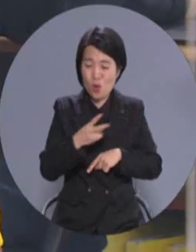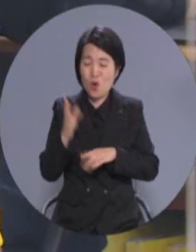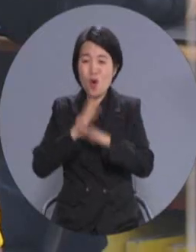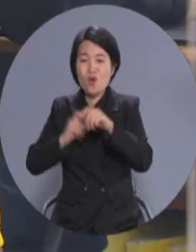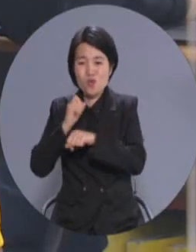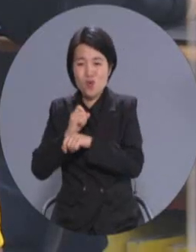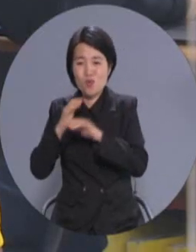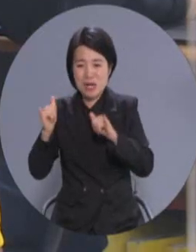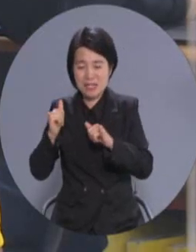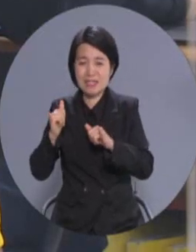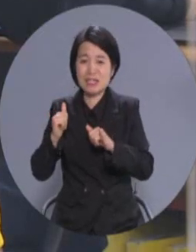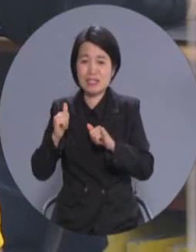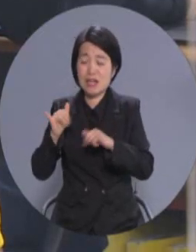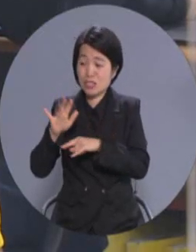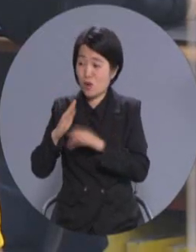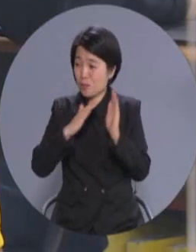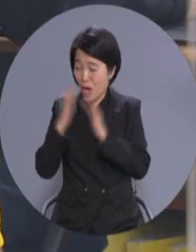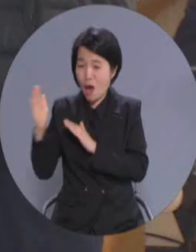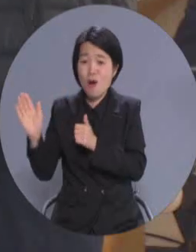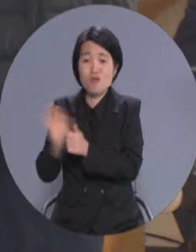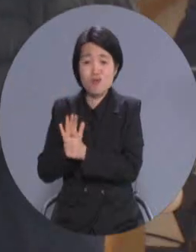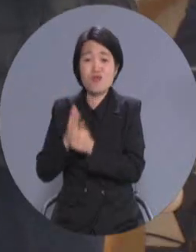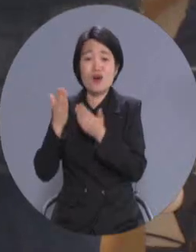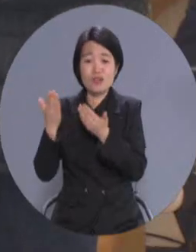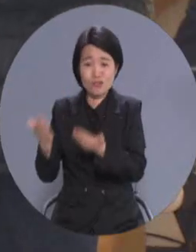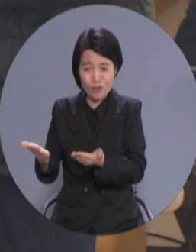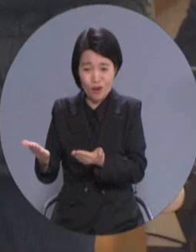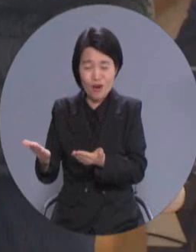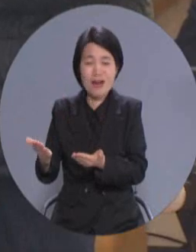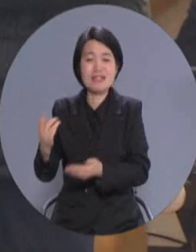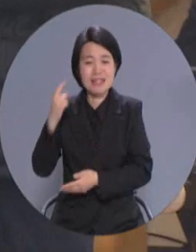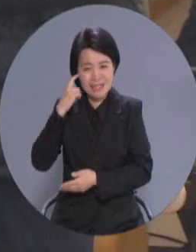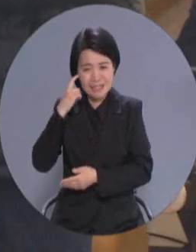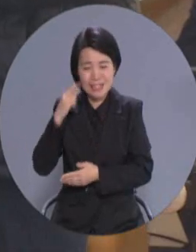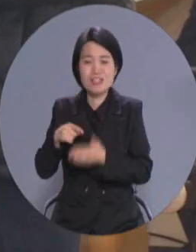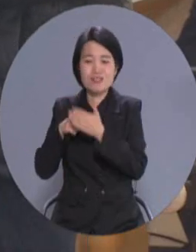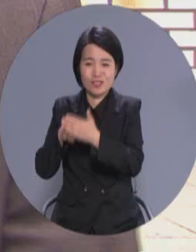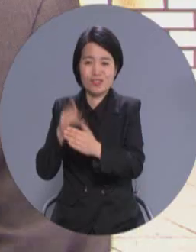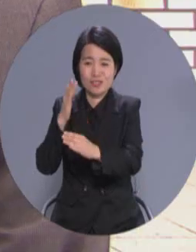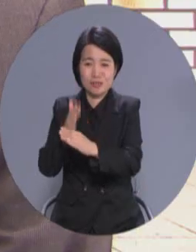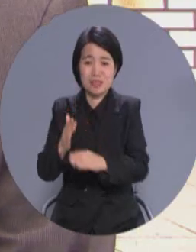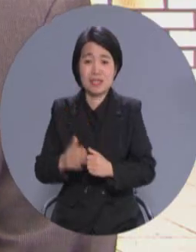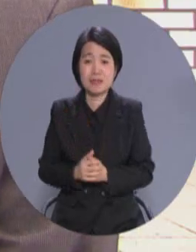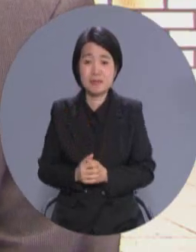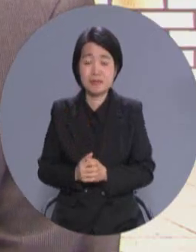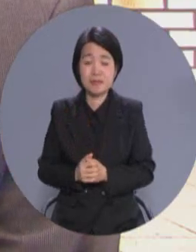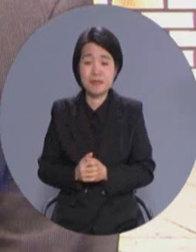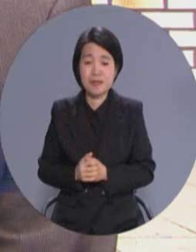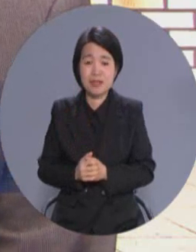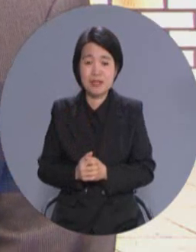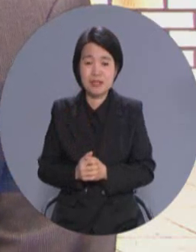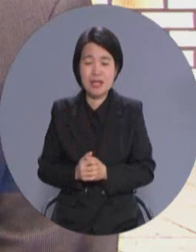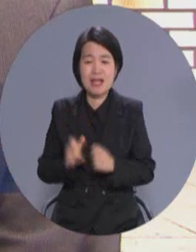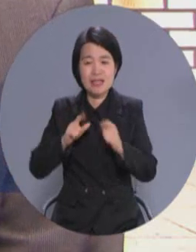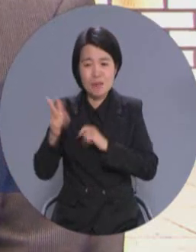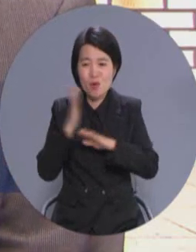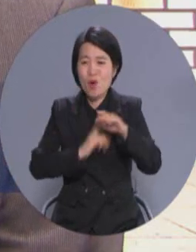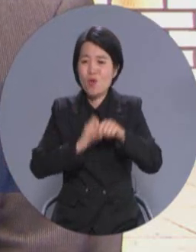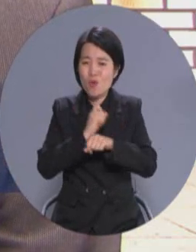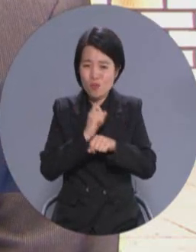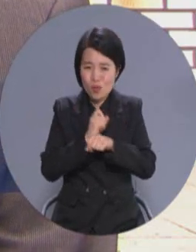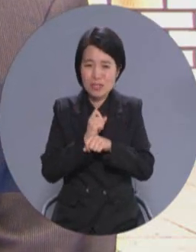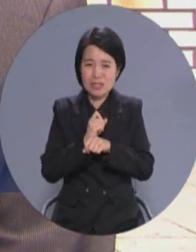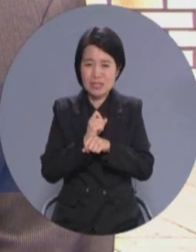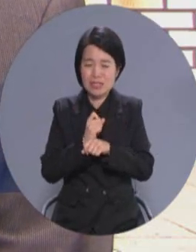군청 공무원들에게도 이 같은 혜택을 확대하자는 취지에서 추진하고 있습니다. 저 지리적 여건에 부부 공무원이